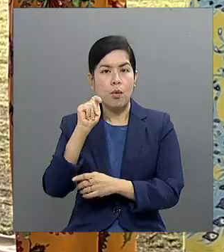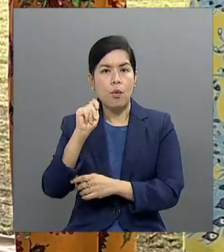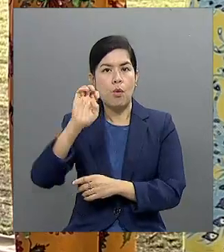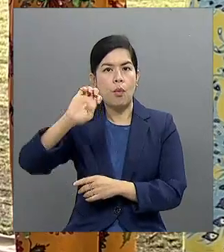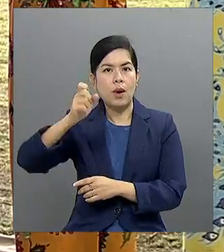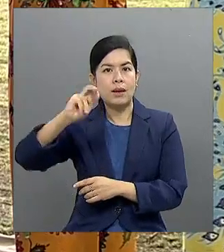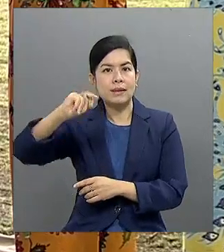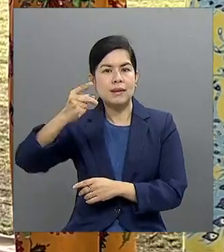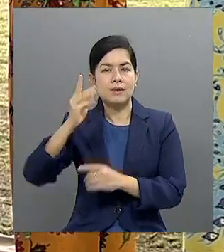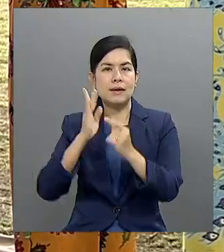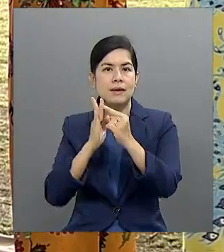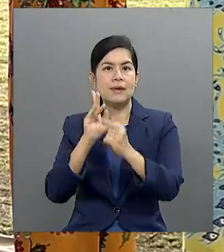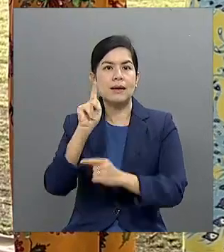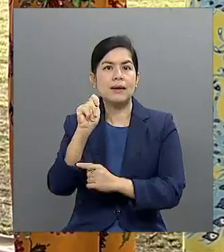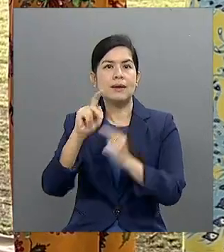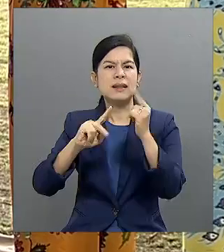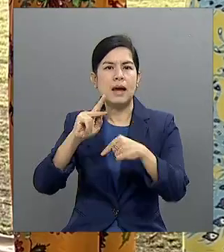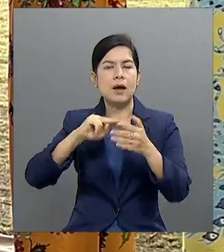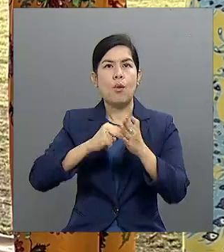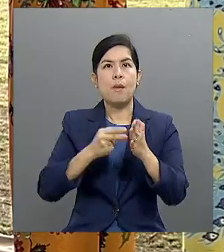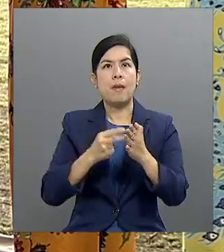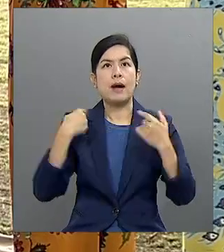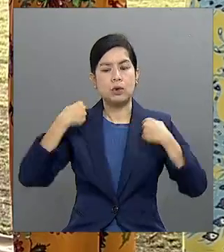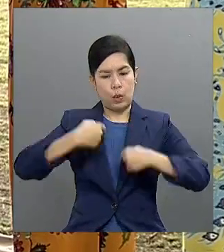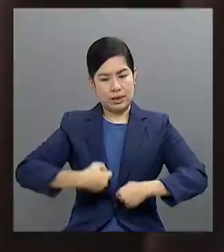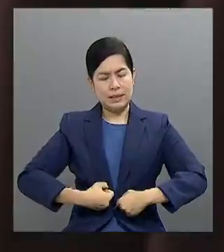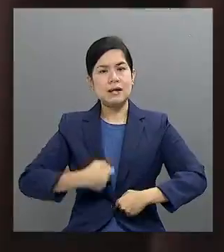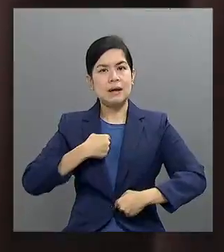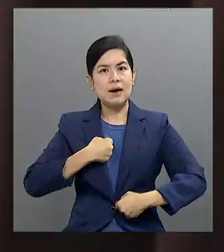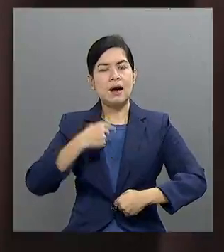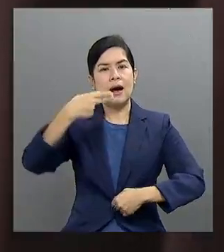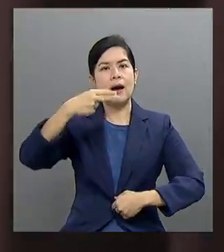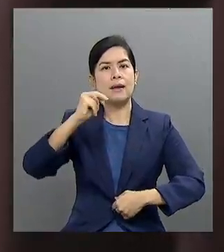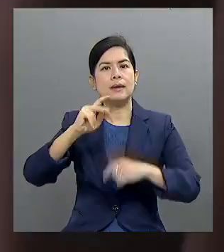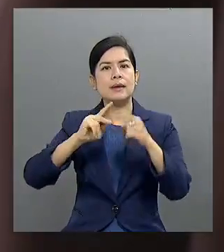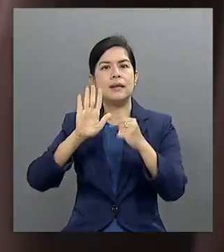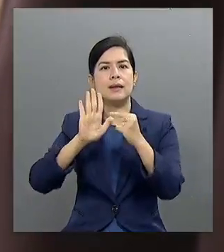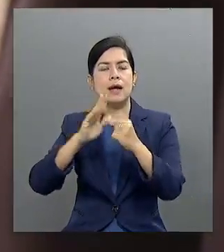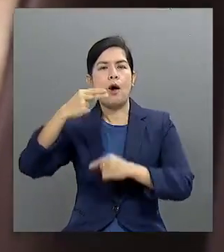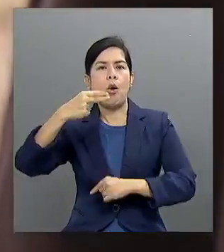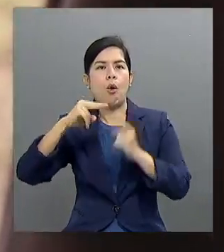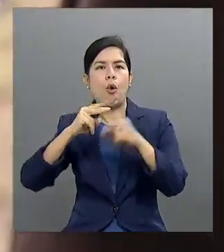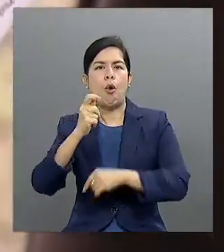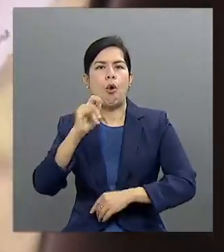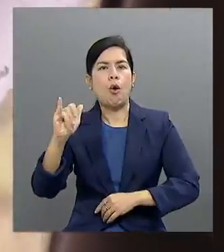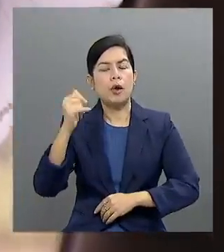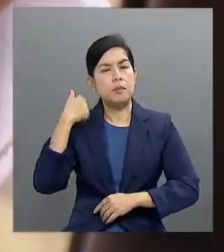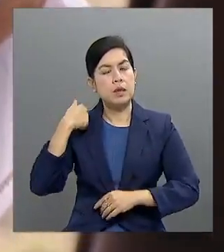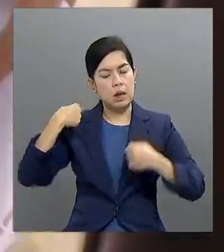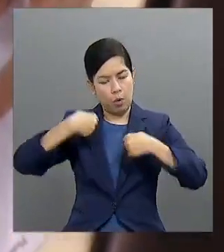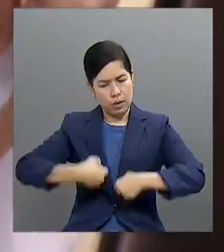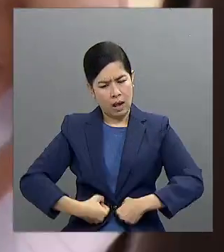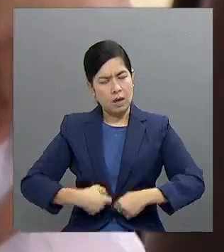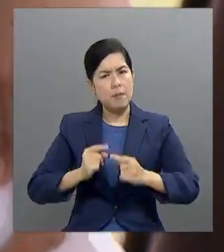สื้อหน้าห้อยในภาษาไทยเราจะเรียกคำว่าเสื้อหน้าห้อยนะครับเสื้อหน้าห้อยเนี่ยเราจะใส่ในโอกาสอะไรบ้างนะครับก็คือว่าน